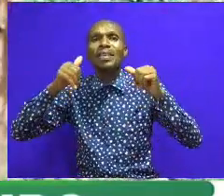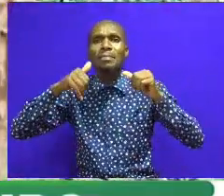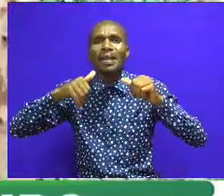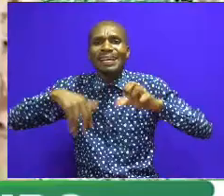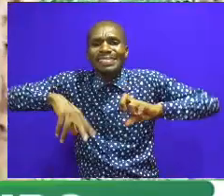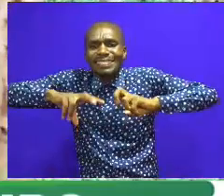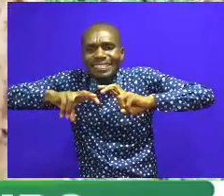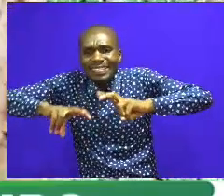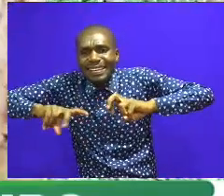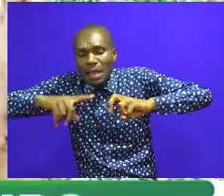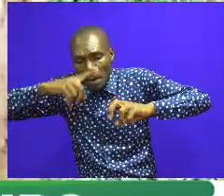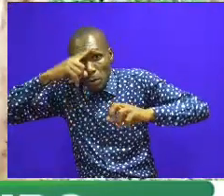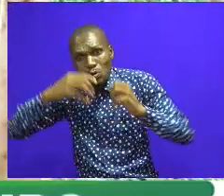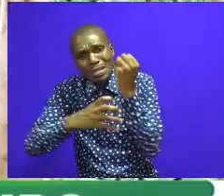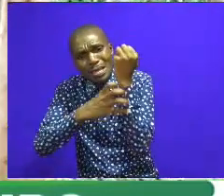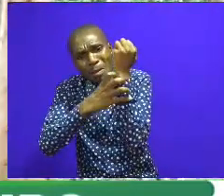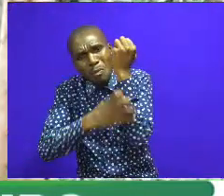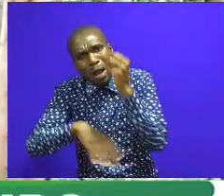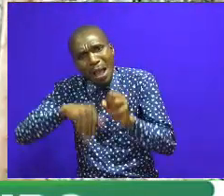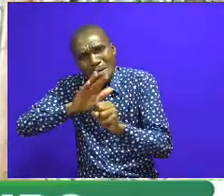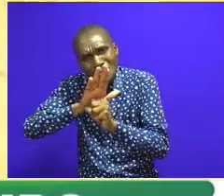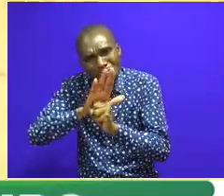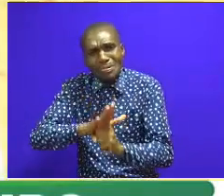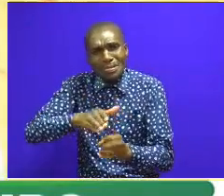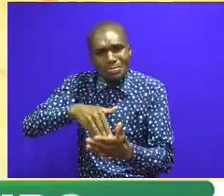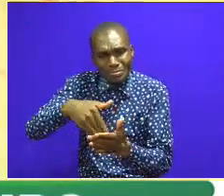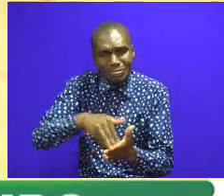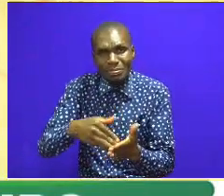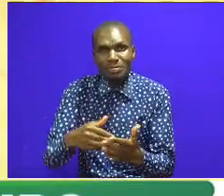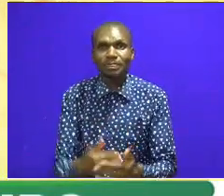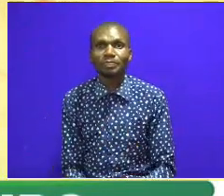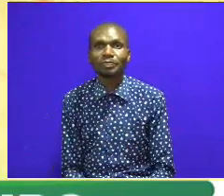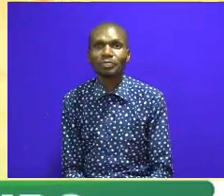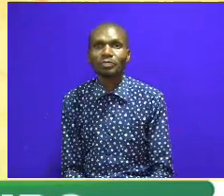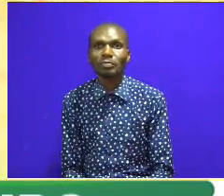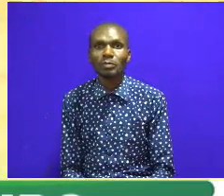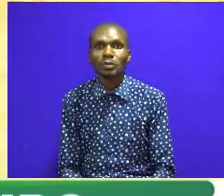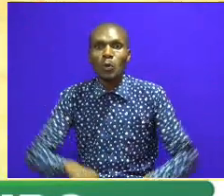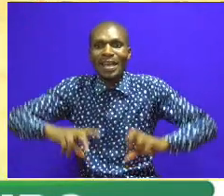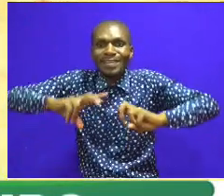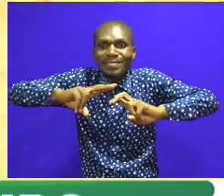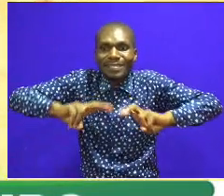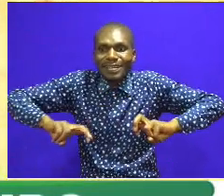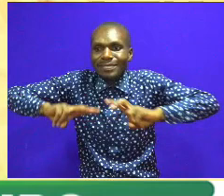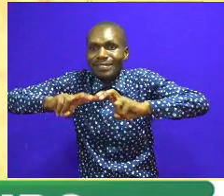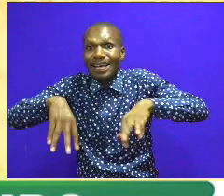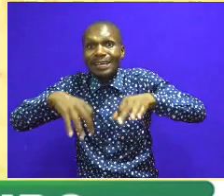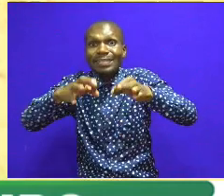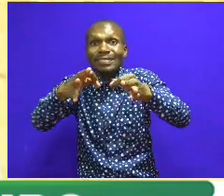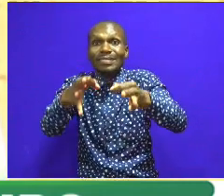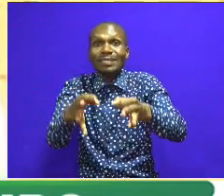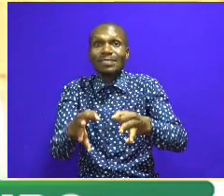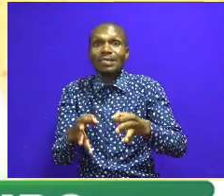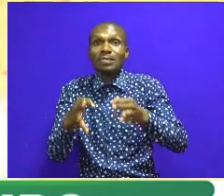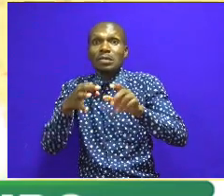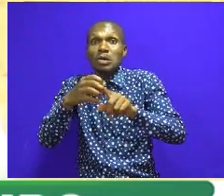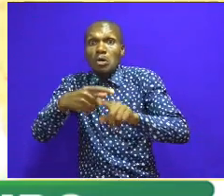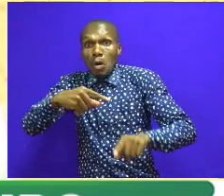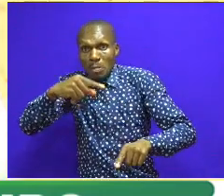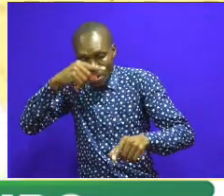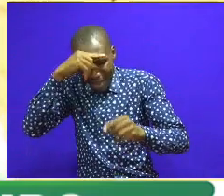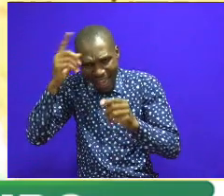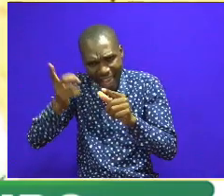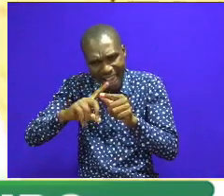eki agera bataka nigoba uneleliwe mono. Tebono tatukuli justice kuruwa se eserekari. Elige